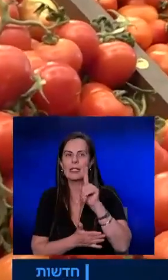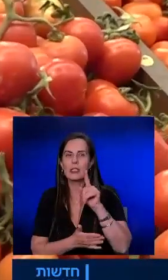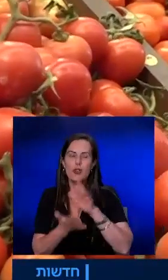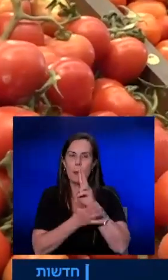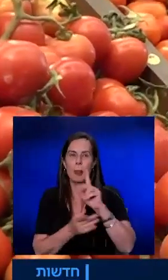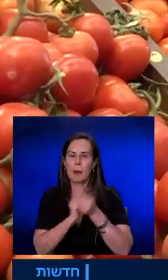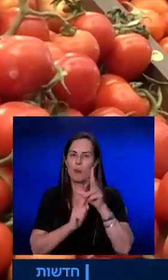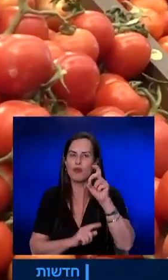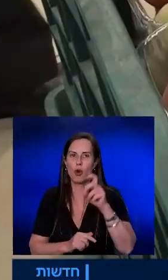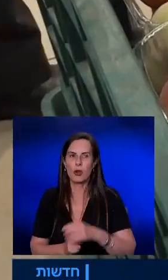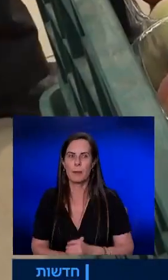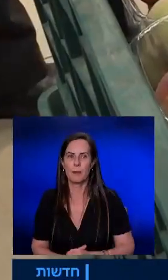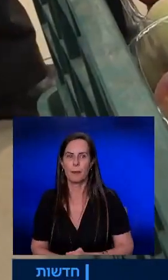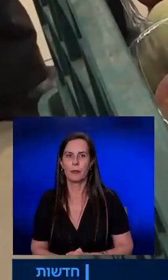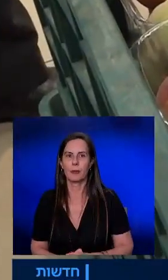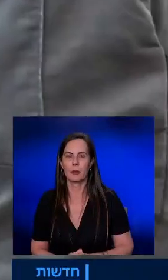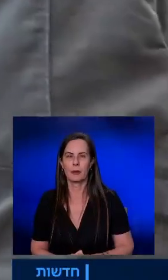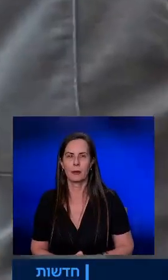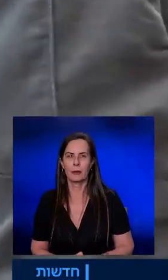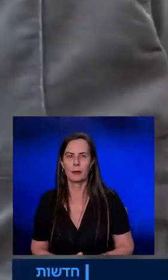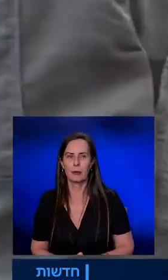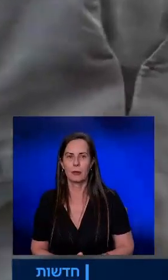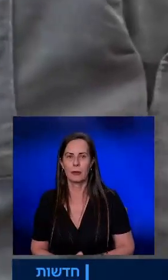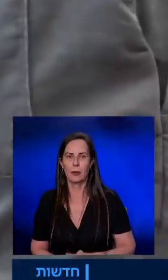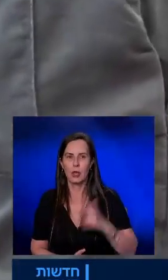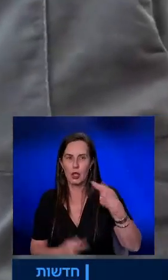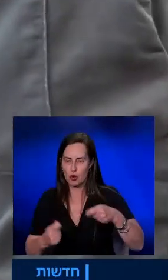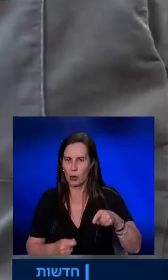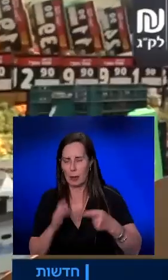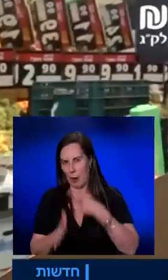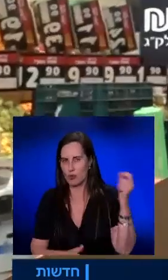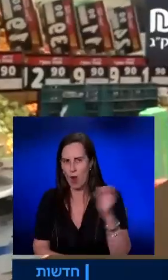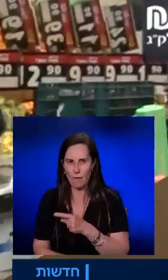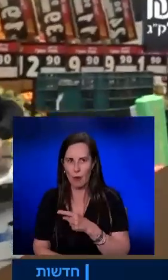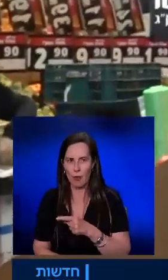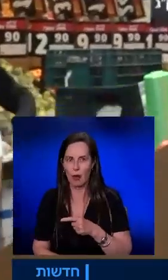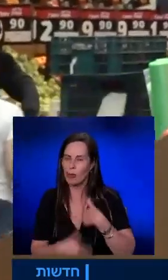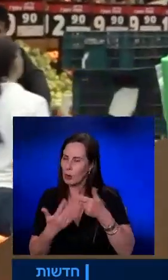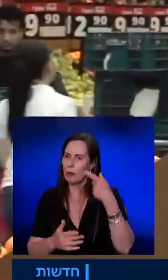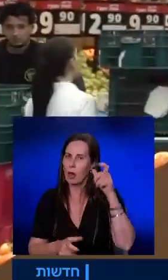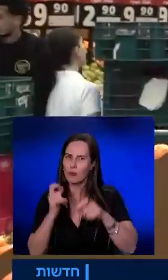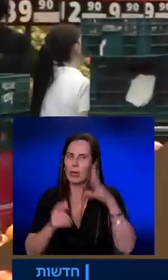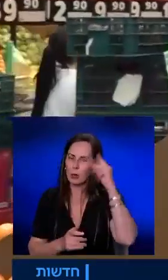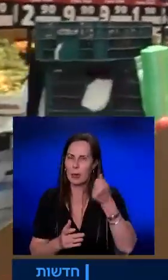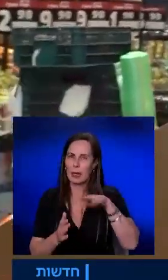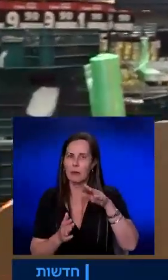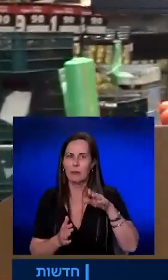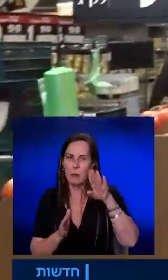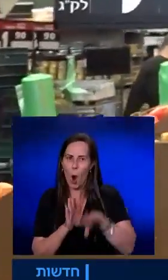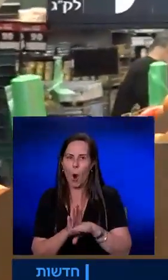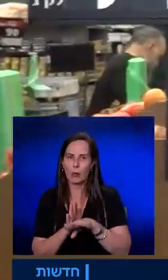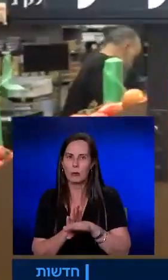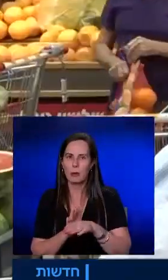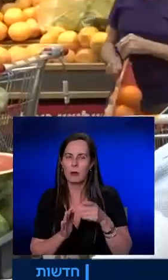במקום 30 שקל בכל מקום. לשיש שוק אצלנו זה פעם בשבוע, אנחנו מאפשרים לסטרחנים ליהנות ממחירים מסובסדים,